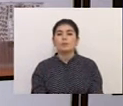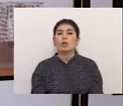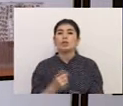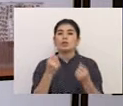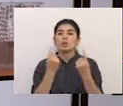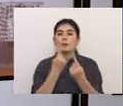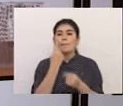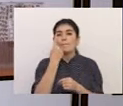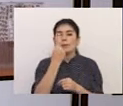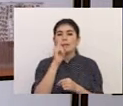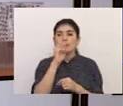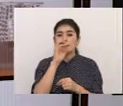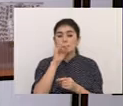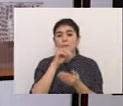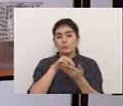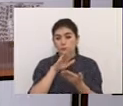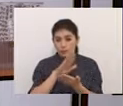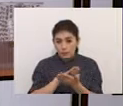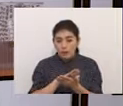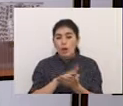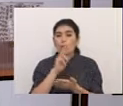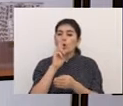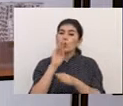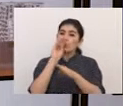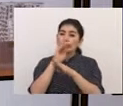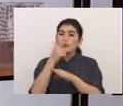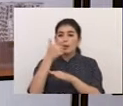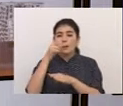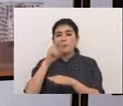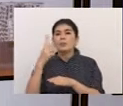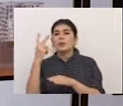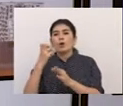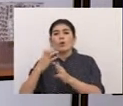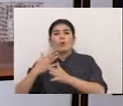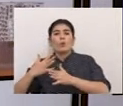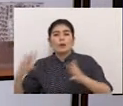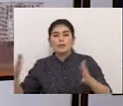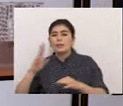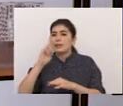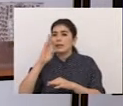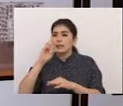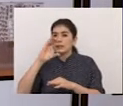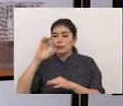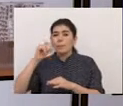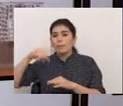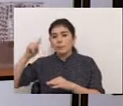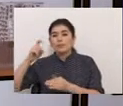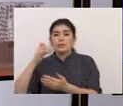gap bitta kesimlik belgisiga ega, qo'shma gap esa 2 va undan ortiq kesimlik belgisiga